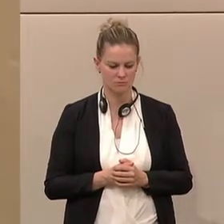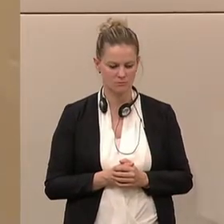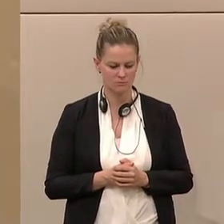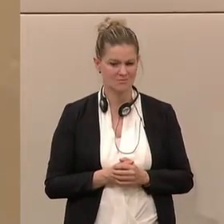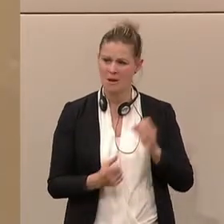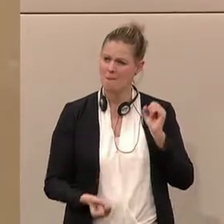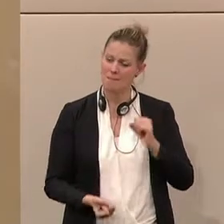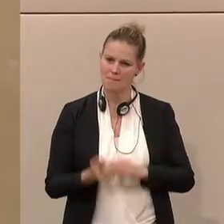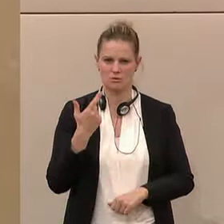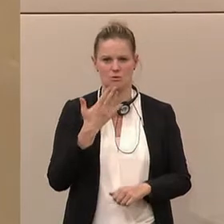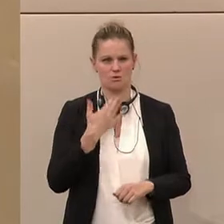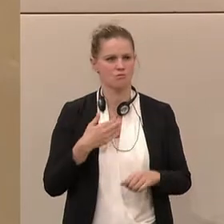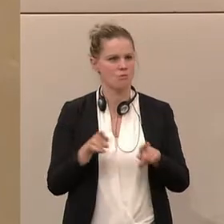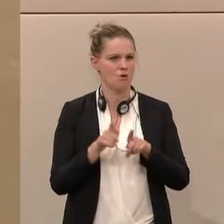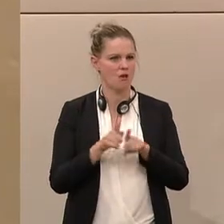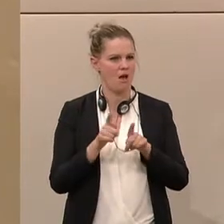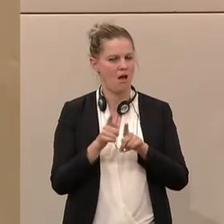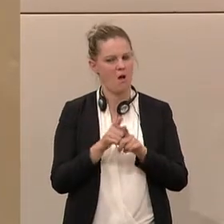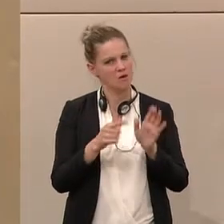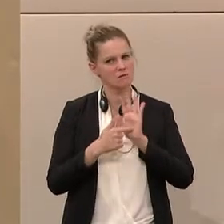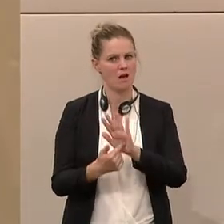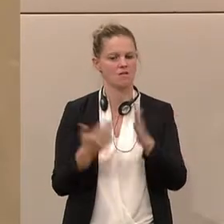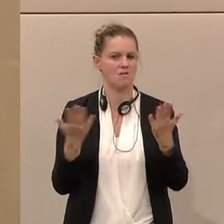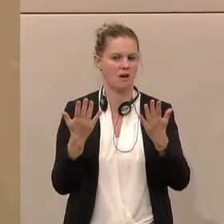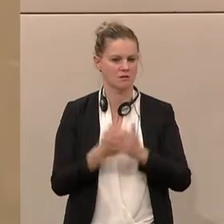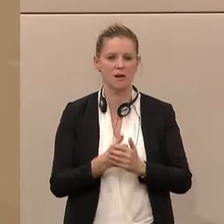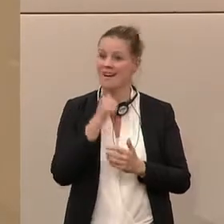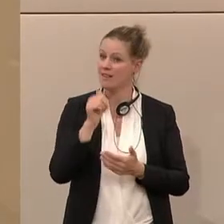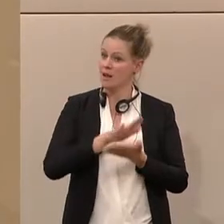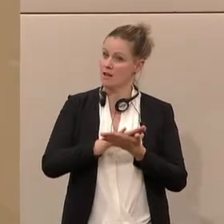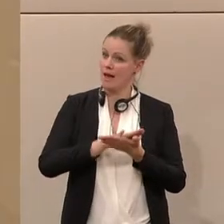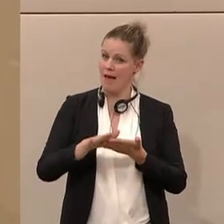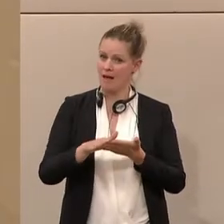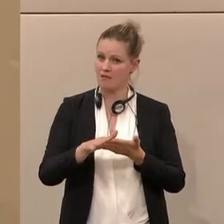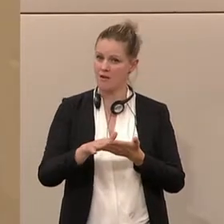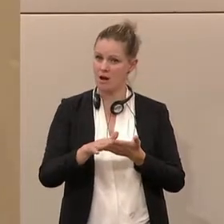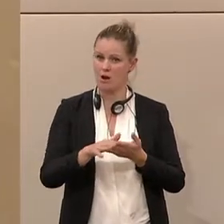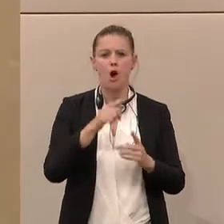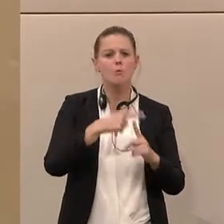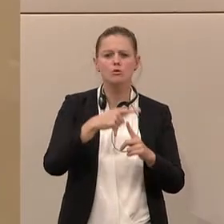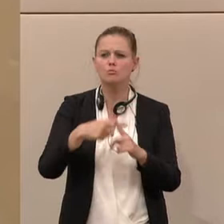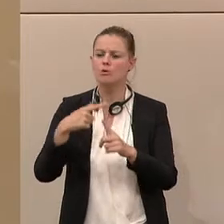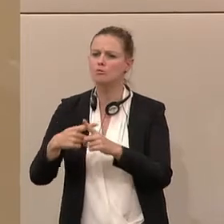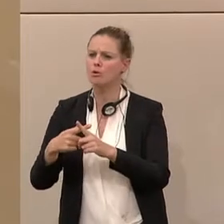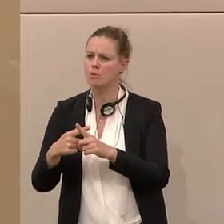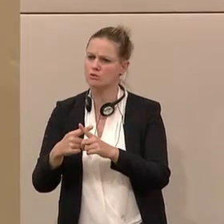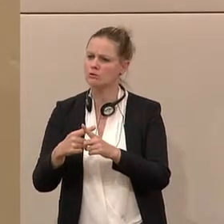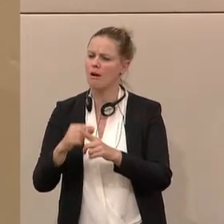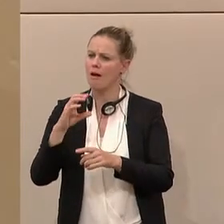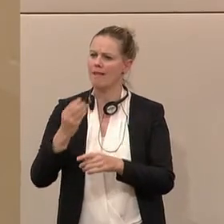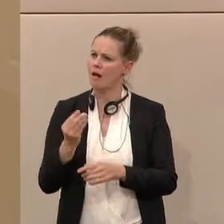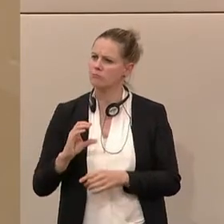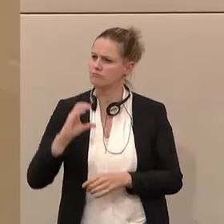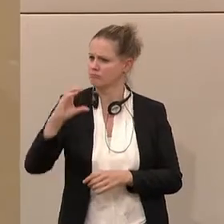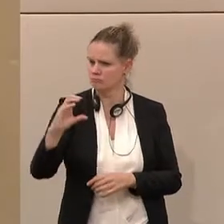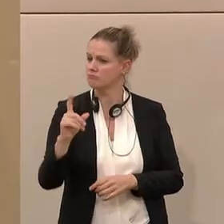Ganz besonders möchte ich aber hervorheben, dass hier nicht einfach additives Geld dazugeschossen wird, sondern dass das